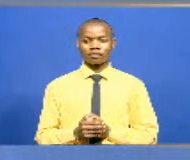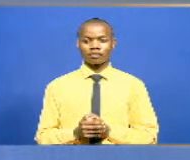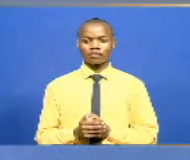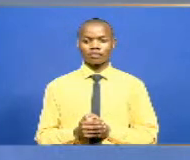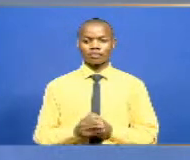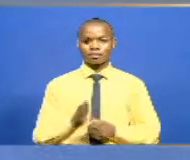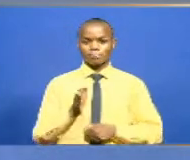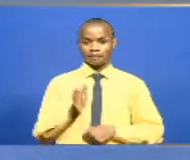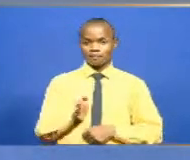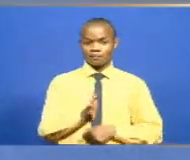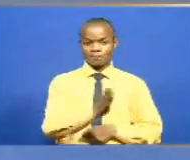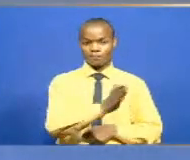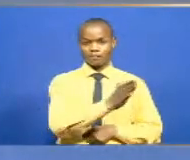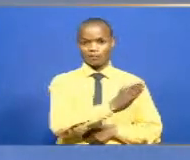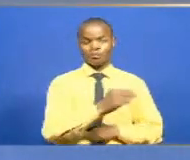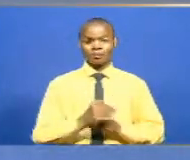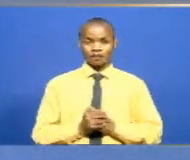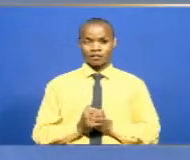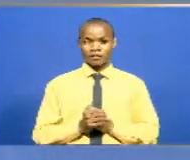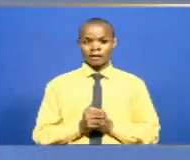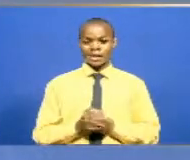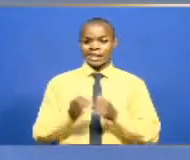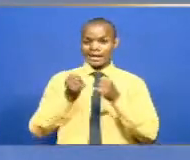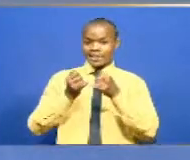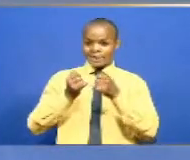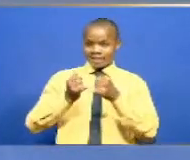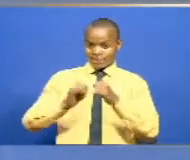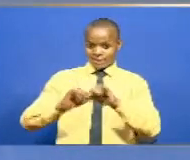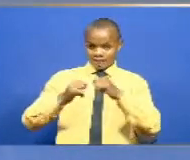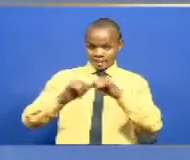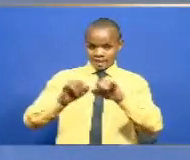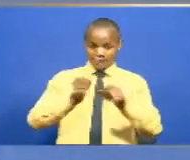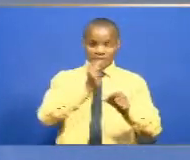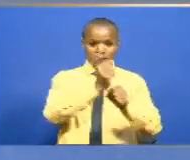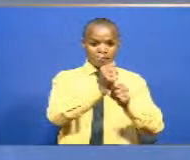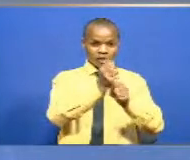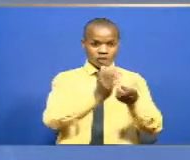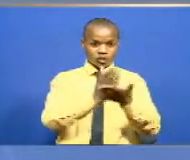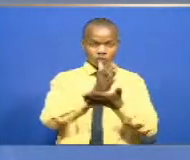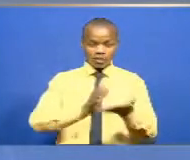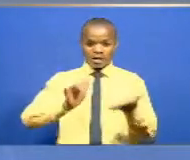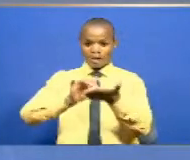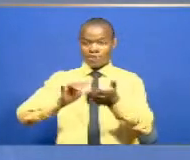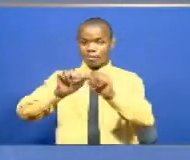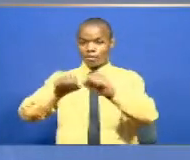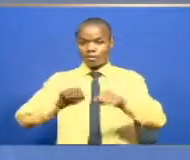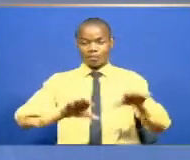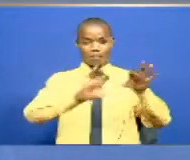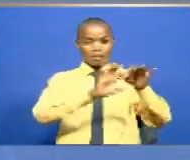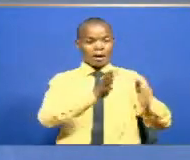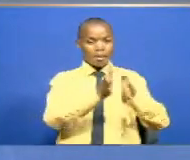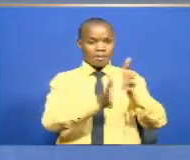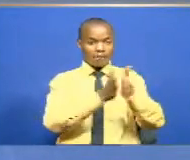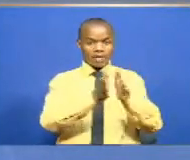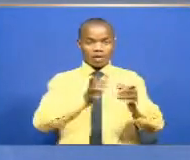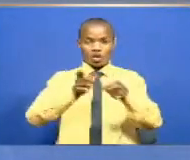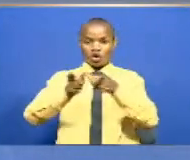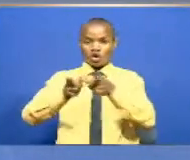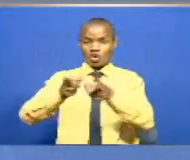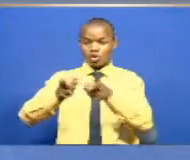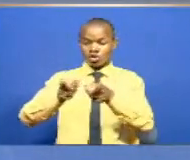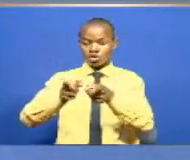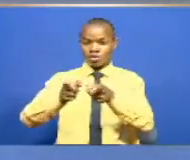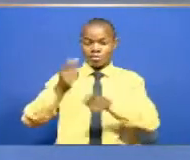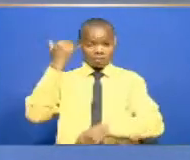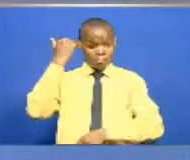Mito imetolewa ya juhudi za pamoja za kuimarisha na kutekeleza mipango shirikishi ya kukabiliana na ongezeko la magonjwa ya